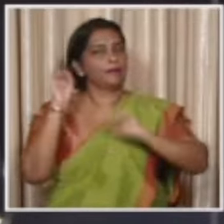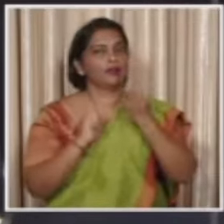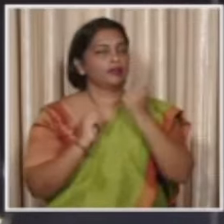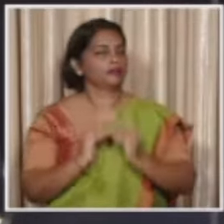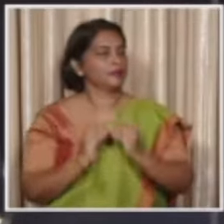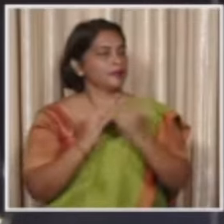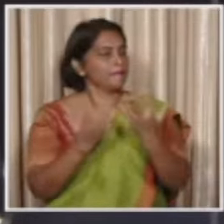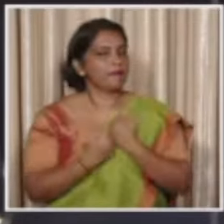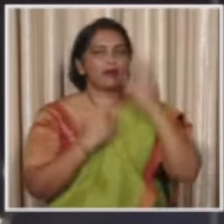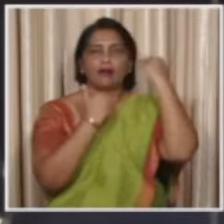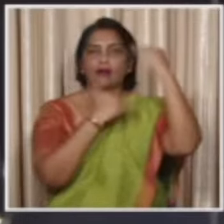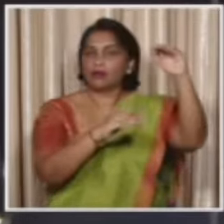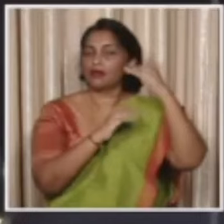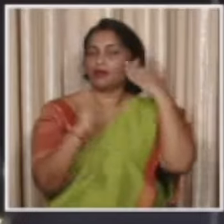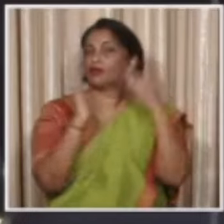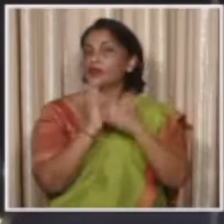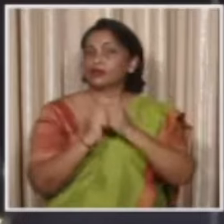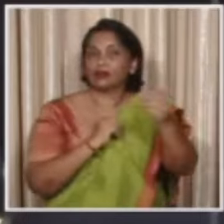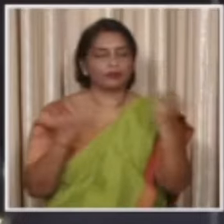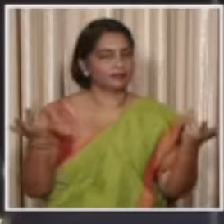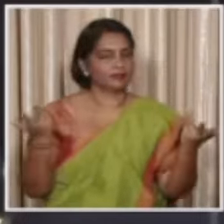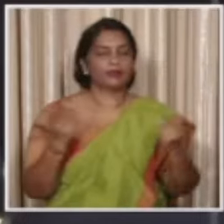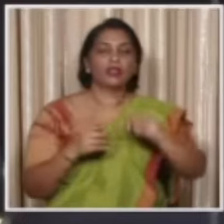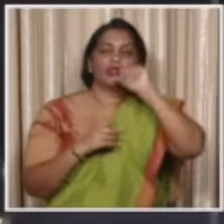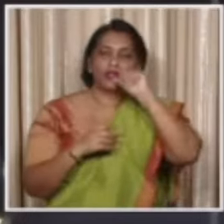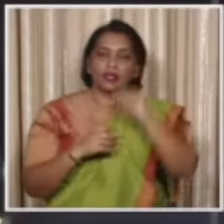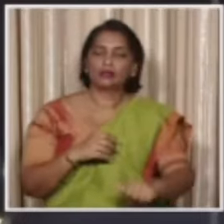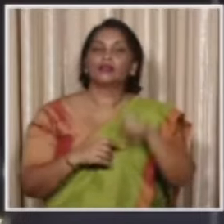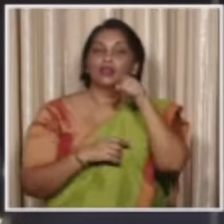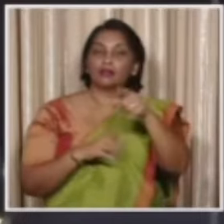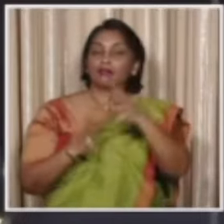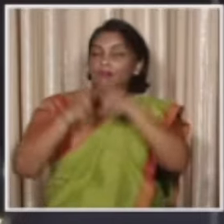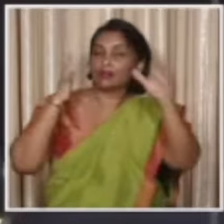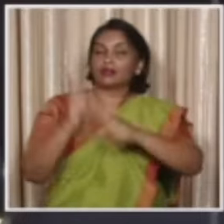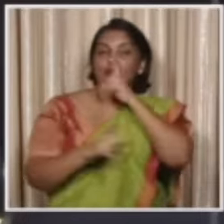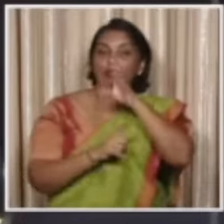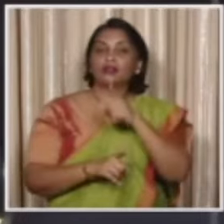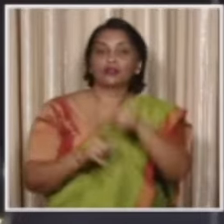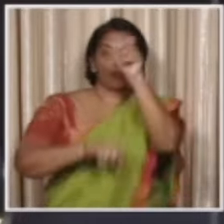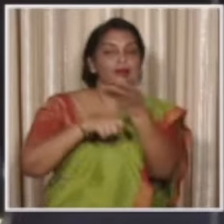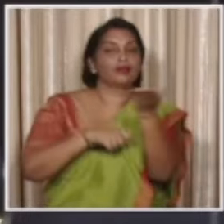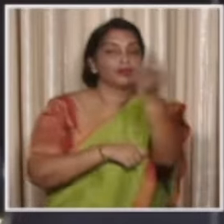බෑ ආනයන ආදේශන වැඩපිළිවෙලක් කරහා. ඇත්ත වශයෙන්ම ඔය දැන් මහ ලොකුවට කතා කරන කට්ටිය